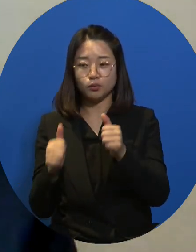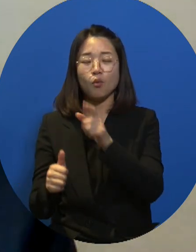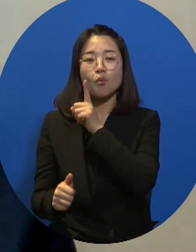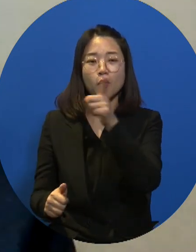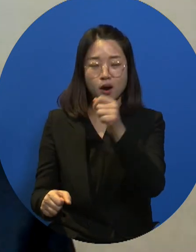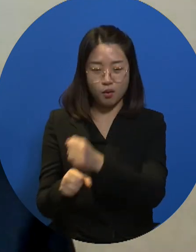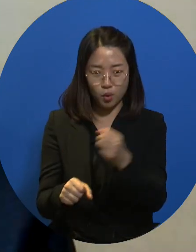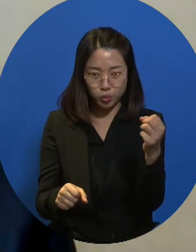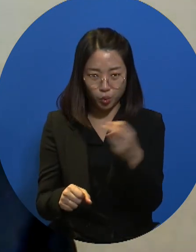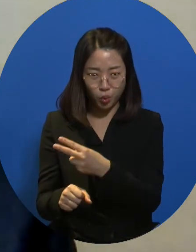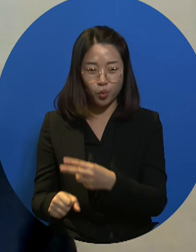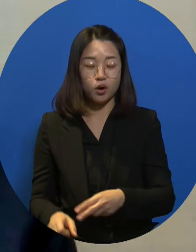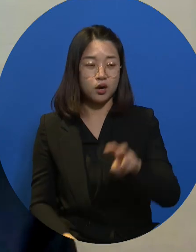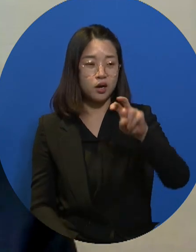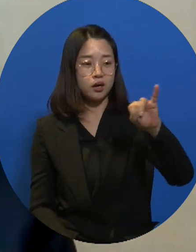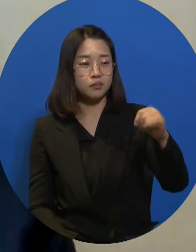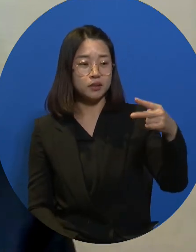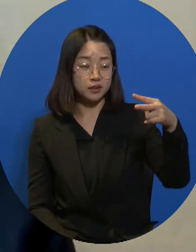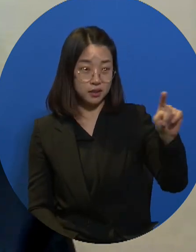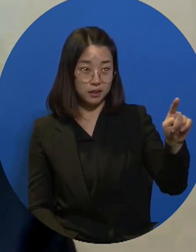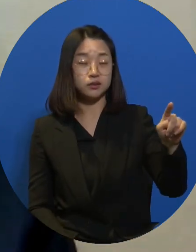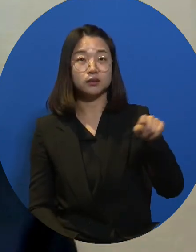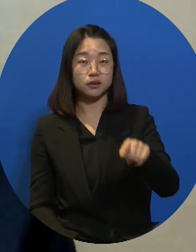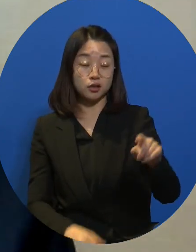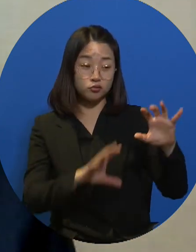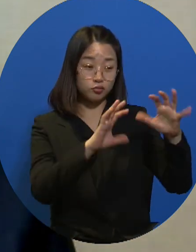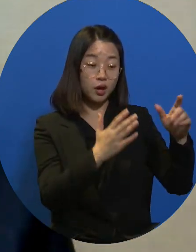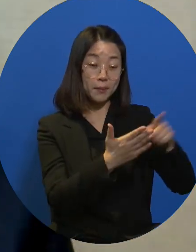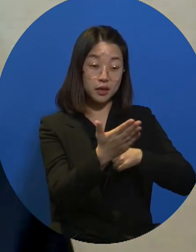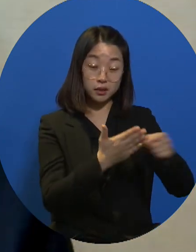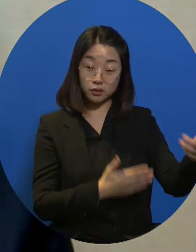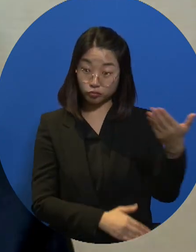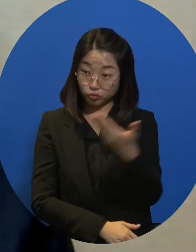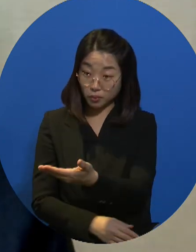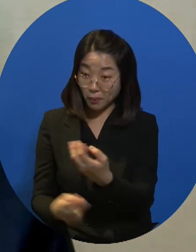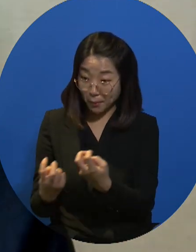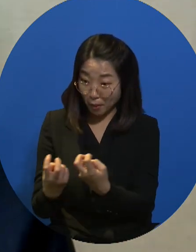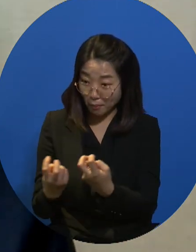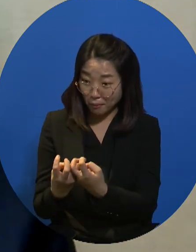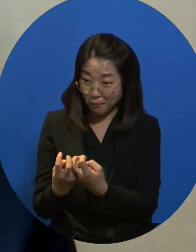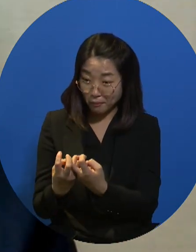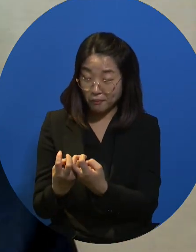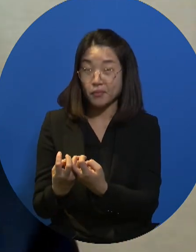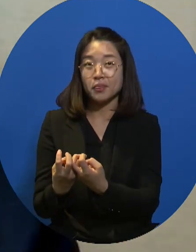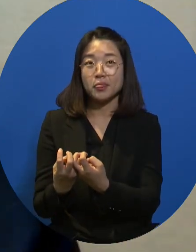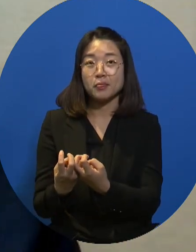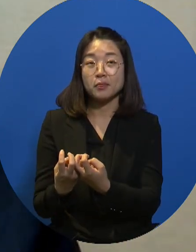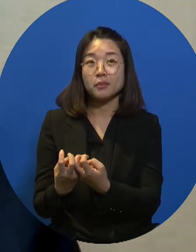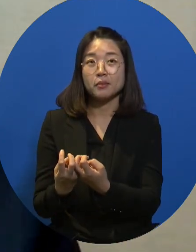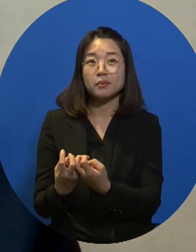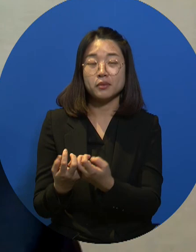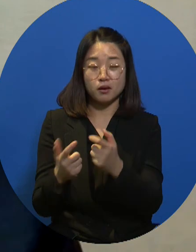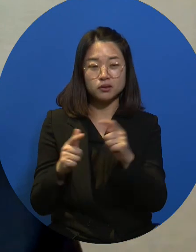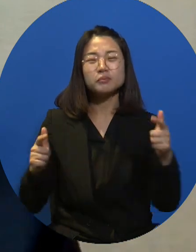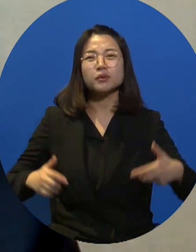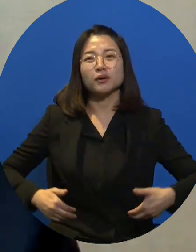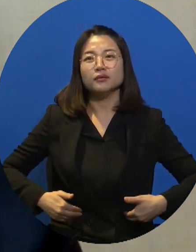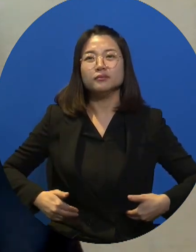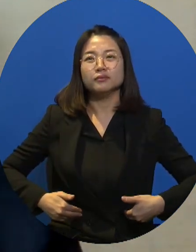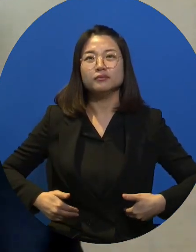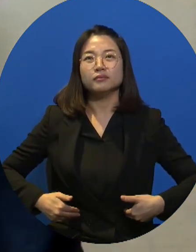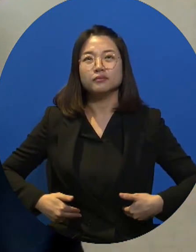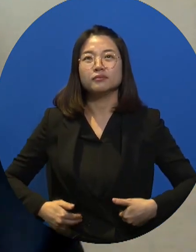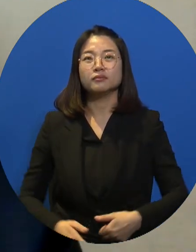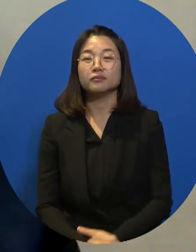또 민사상으로는 국가배상법상 이 배상을 받을 수 있도록 하는 그런 견해가 좀